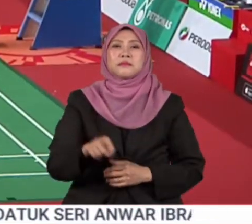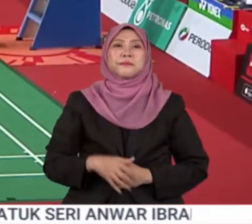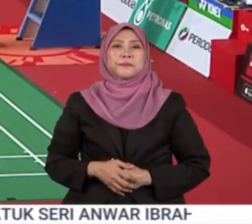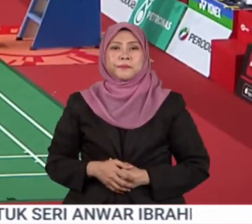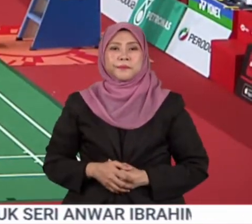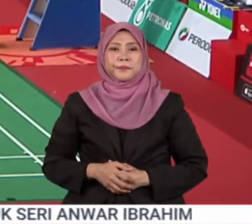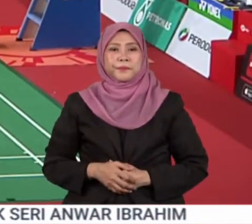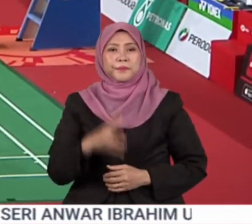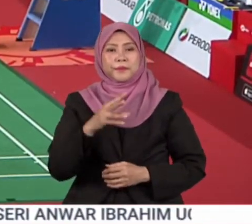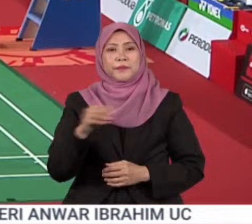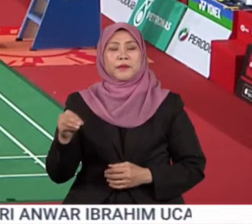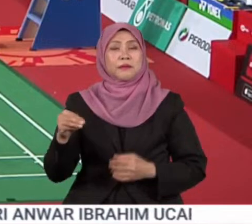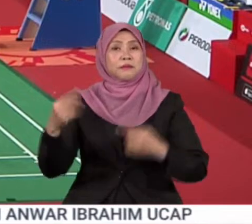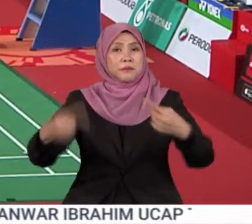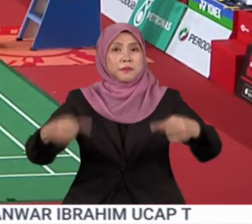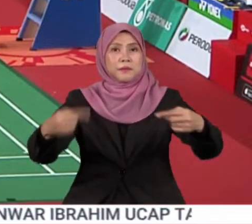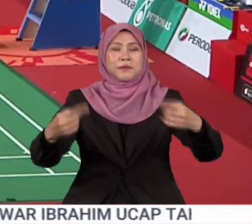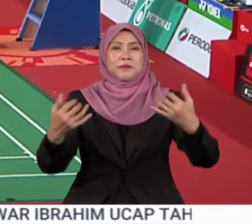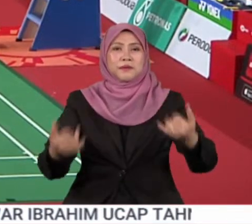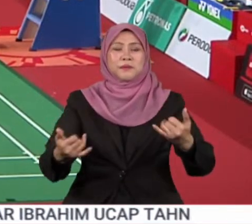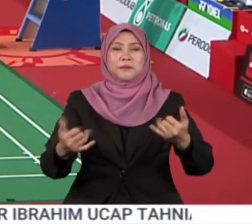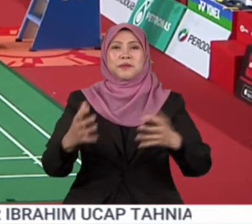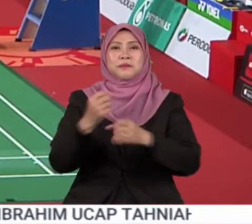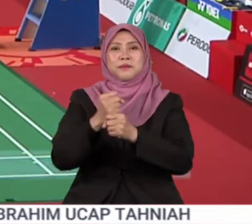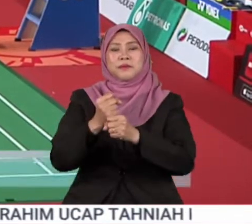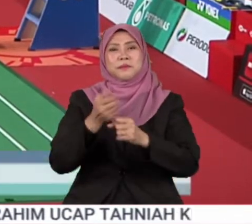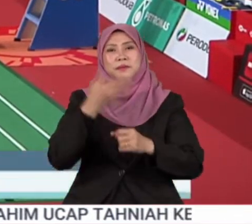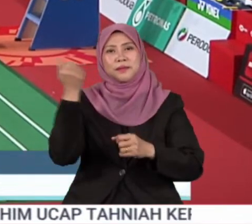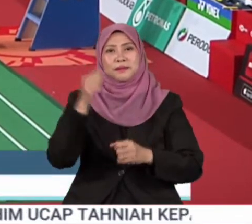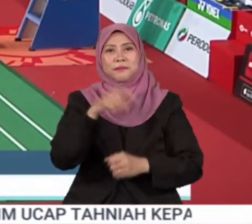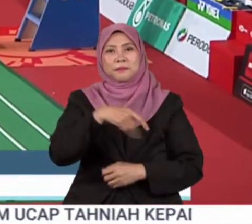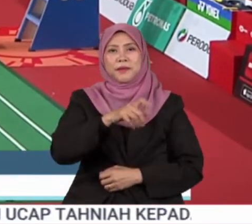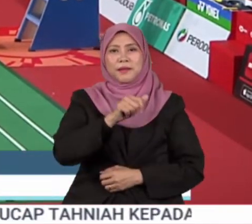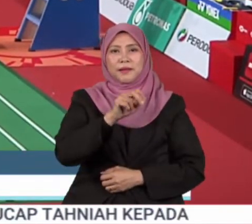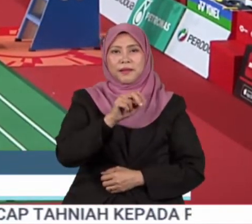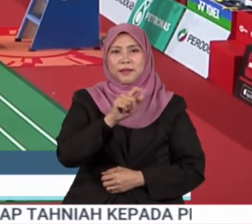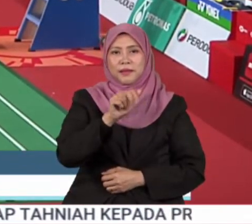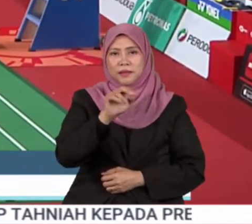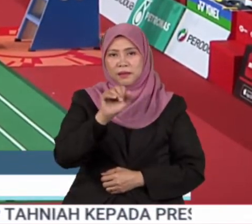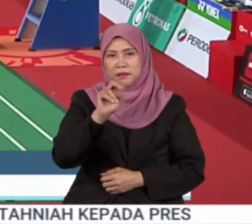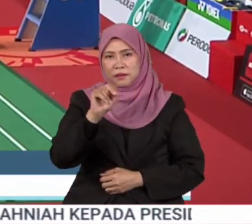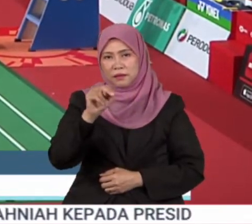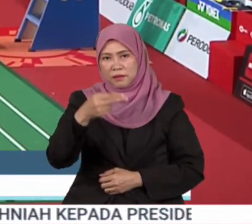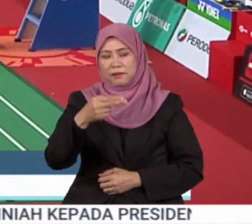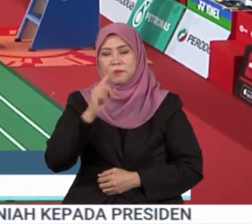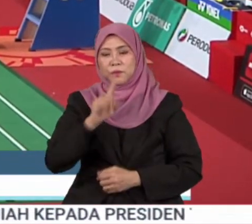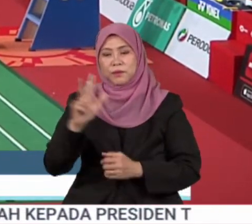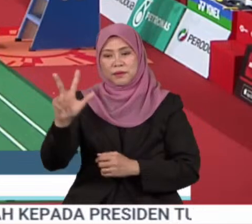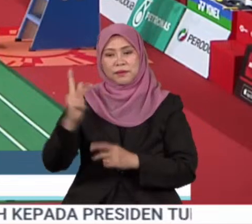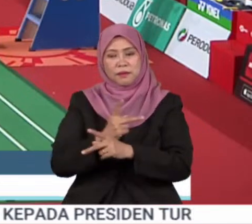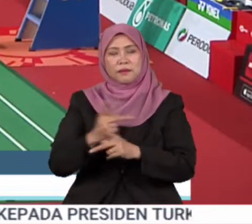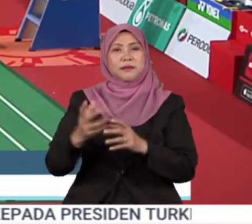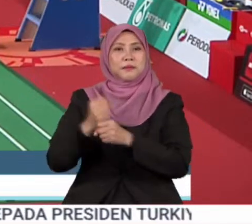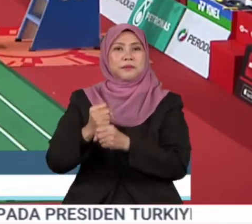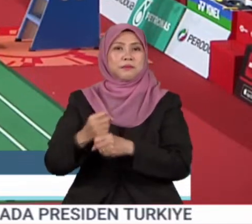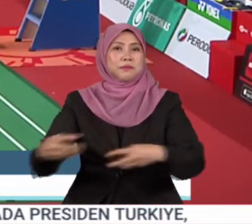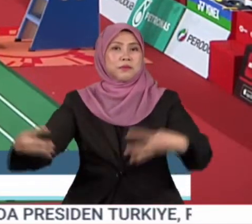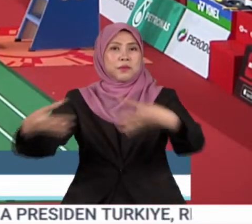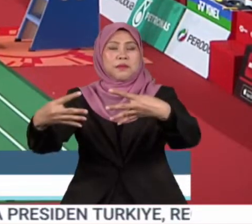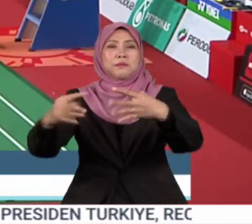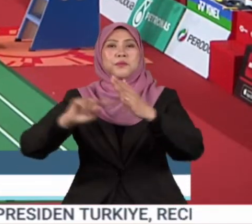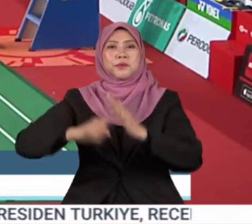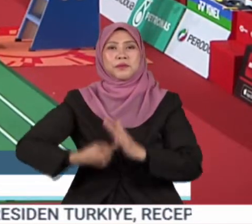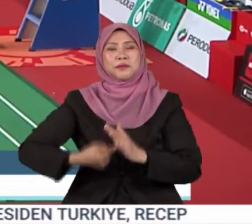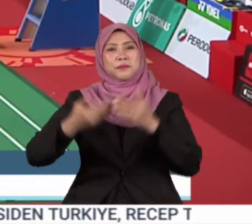Malaysia Masters 2023 merupakan pencapaian terbaik gandingan Perli Tinah tahun ini selepas hanya 3 kali mara ke separuh akhir bermula